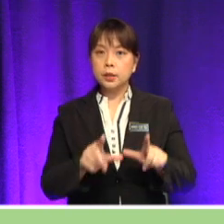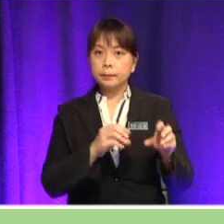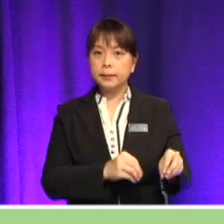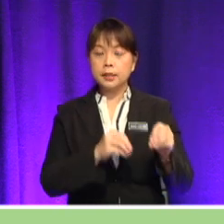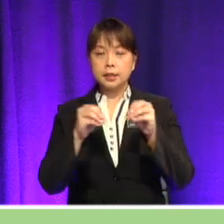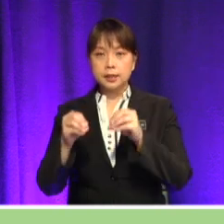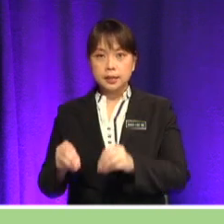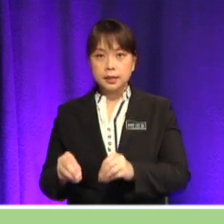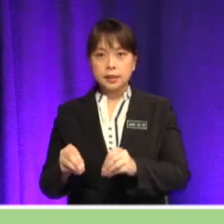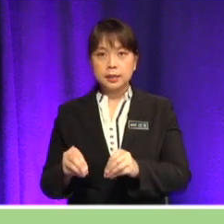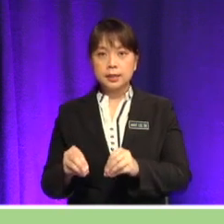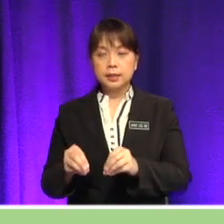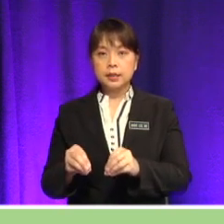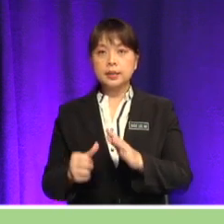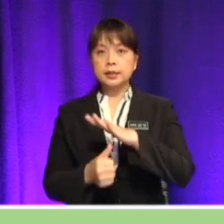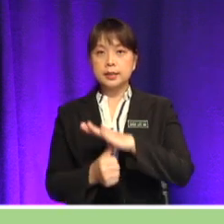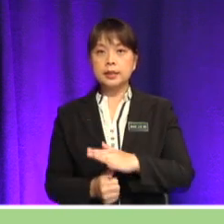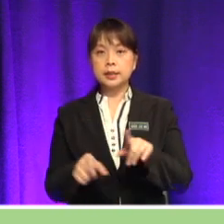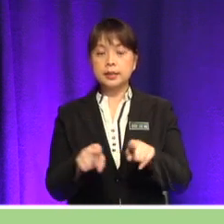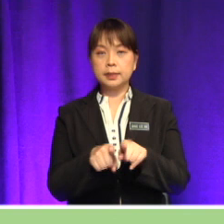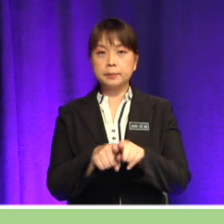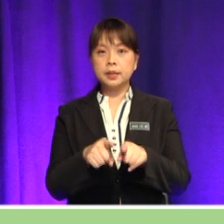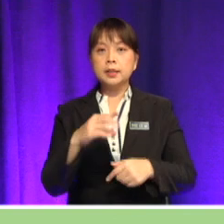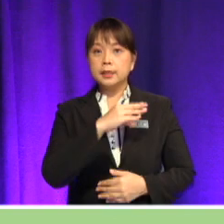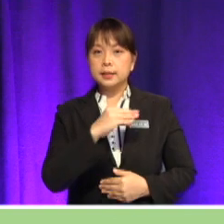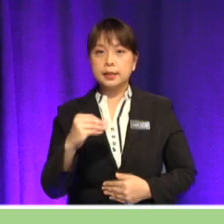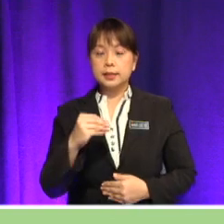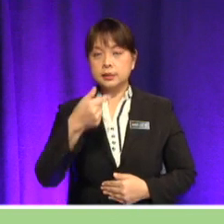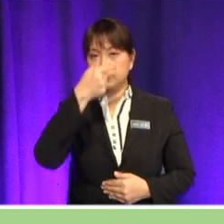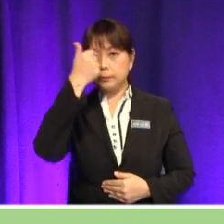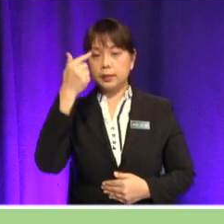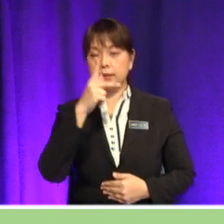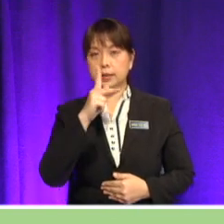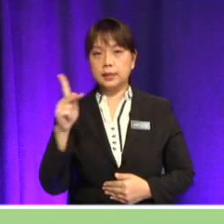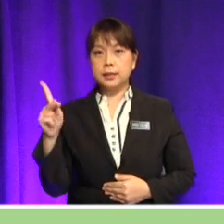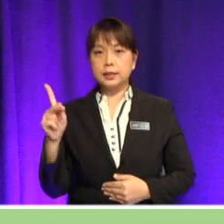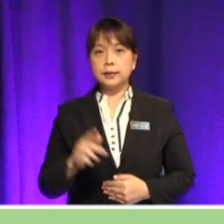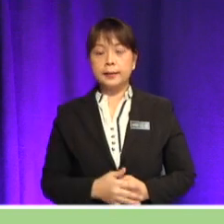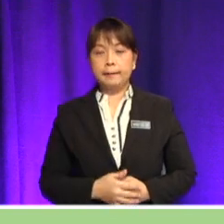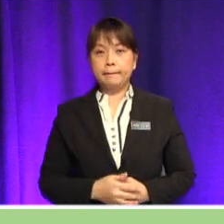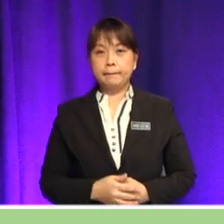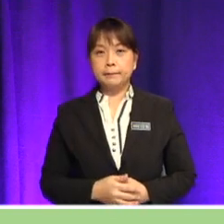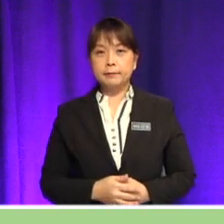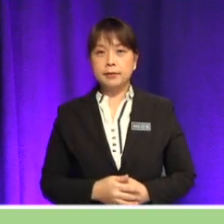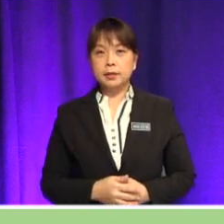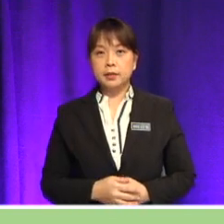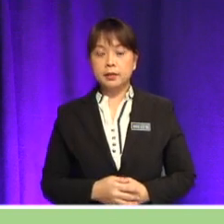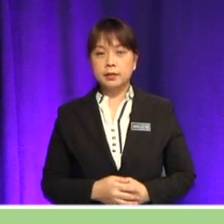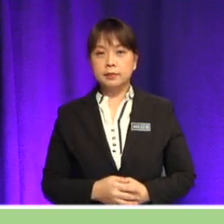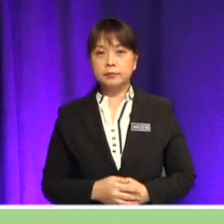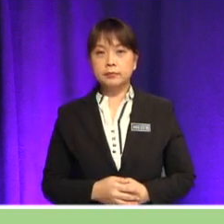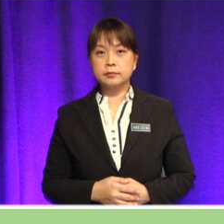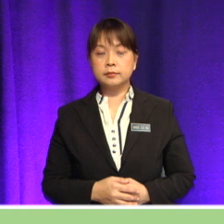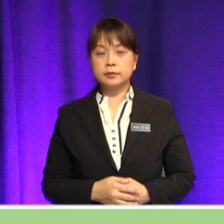seragam melalui bendalir dan menyebabkan dalam sistem operasi dia mampu memberikan